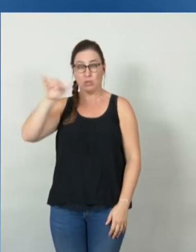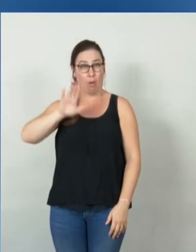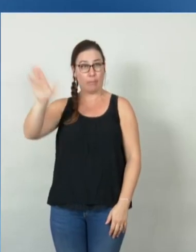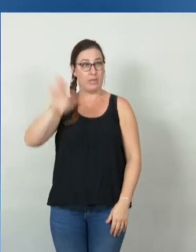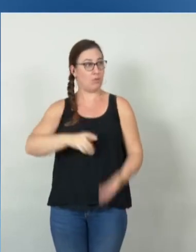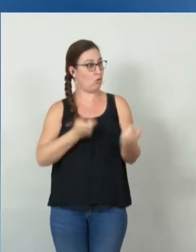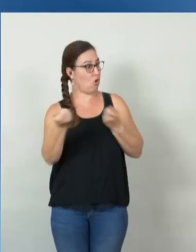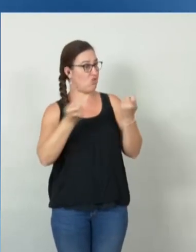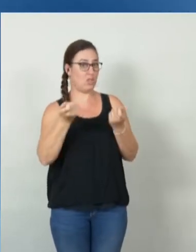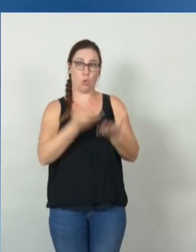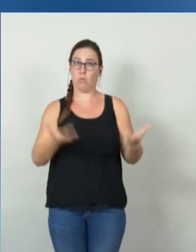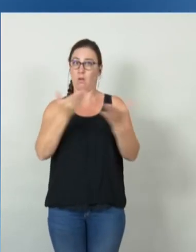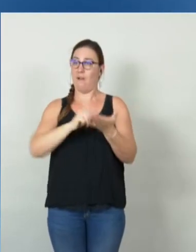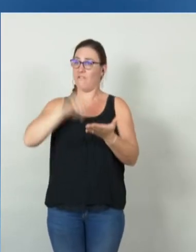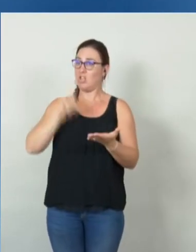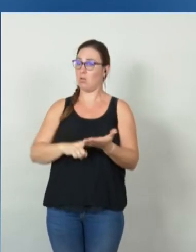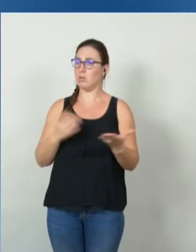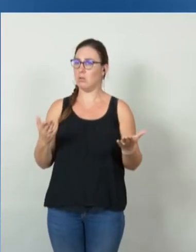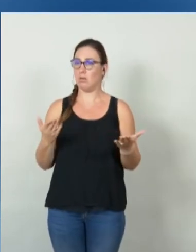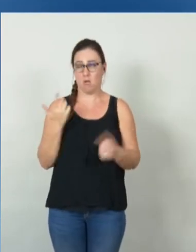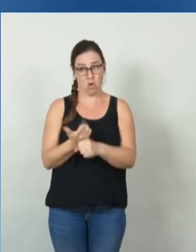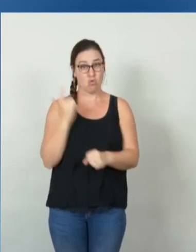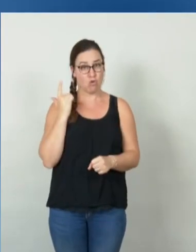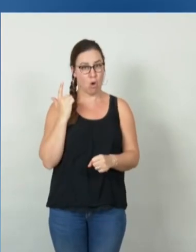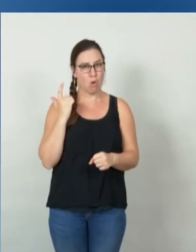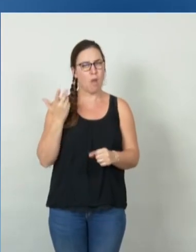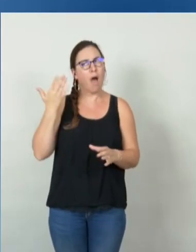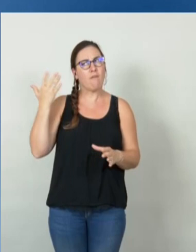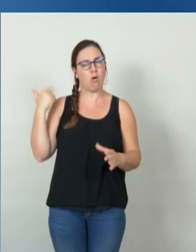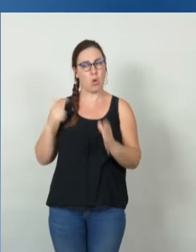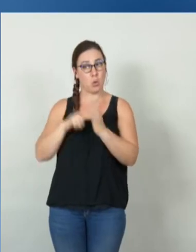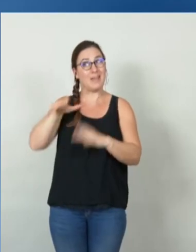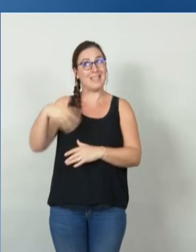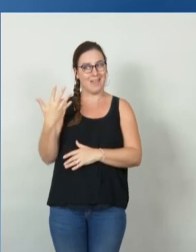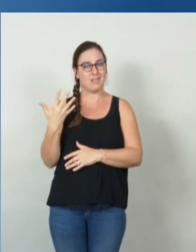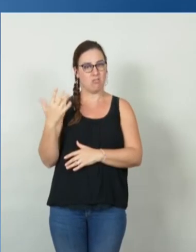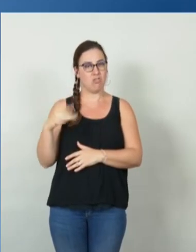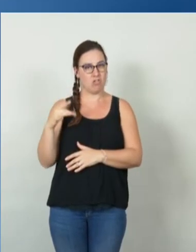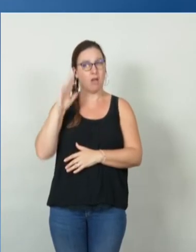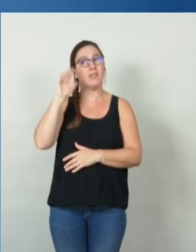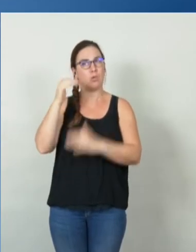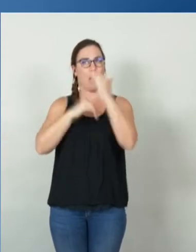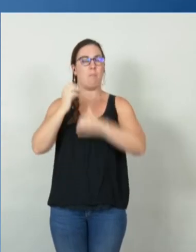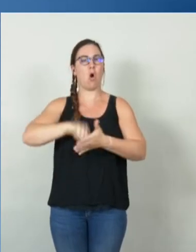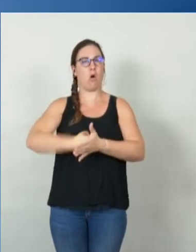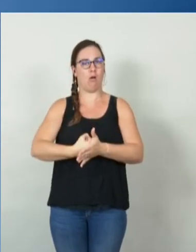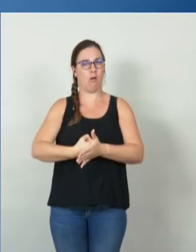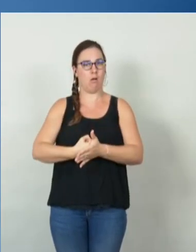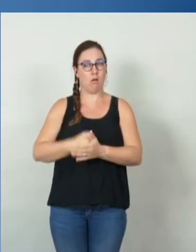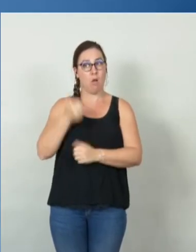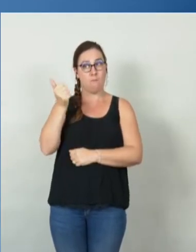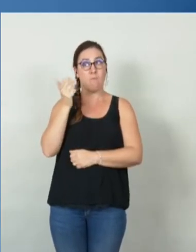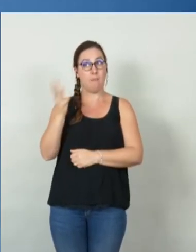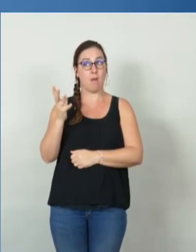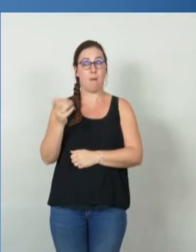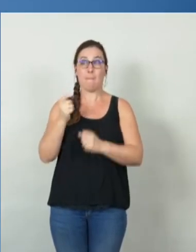de Grenoble et le jour il y a d'ailleurs il y a deux ans de cela et même un peu avant en 2015 c'est pour ça qu'il y a eu le plan d'austérité vous avez failli passer à la